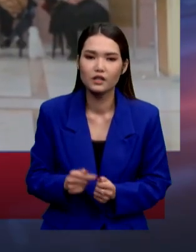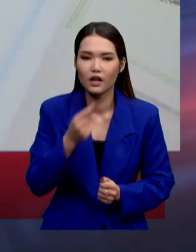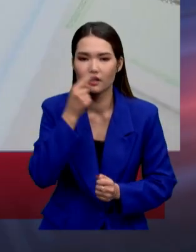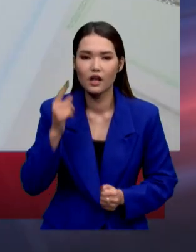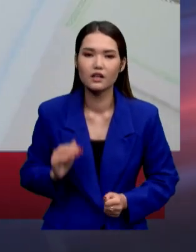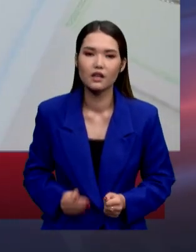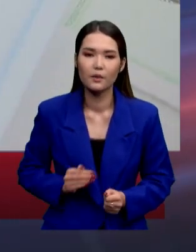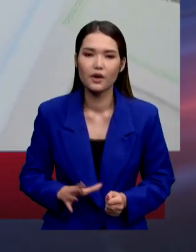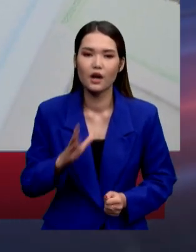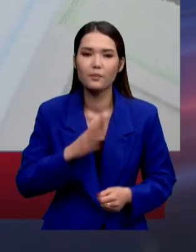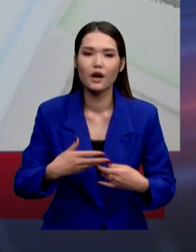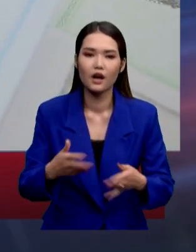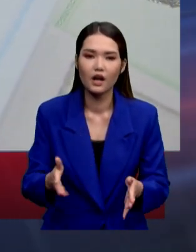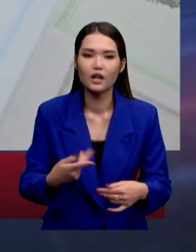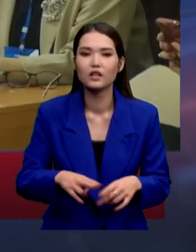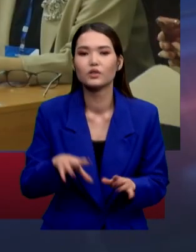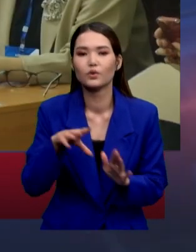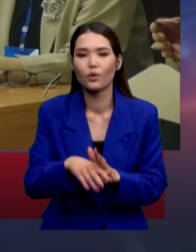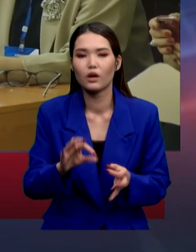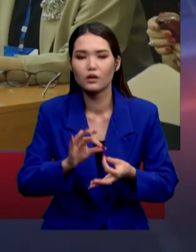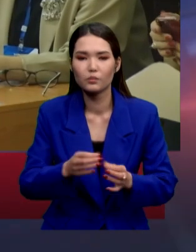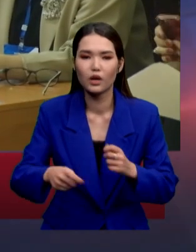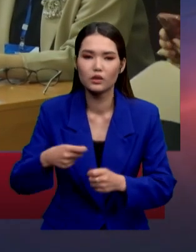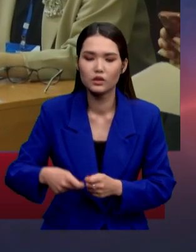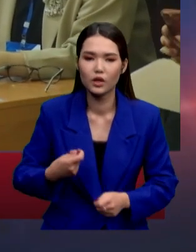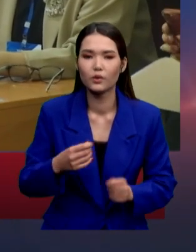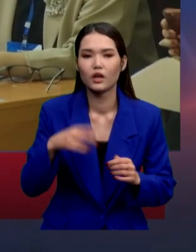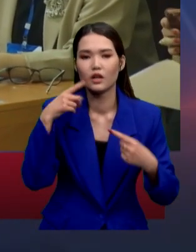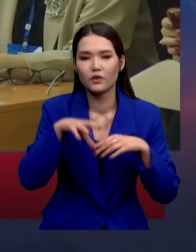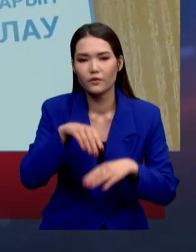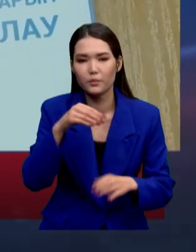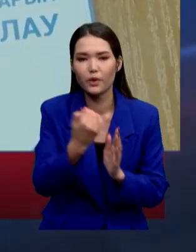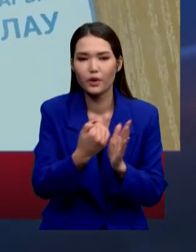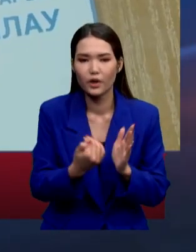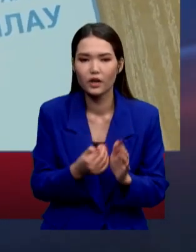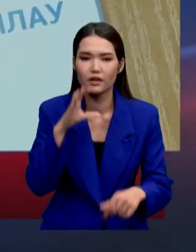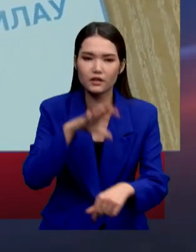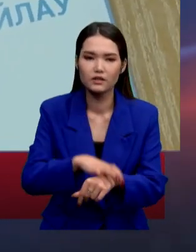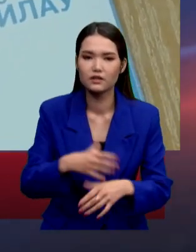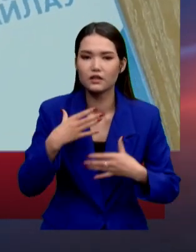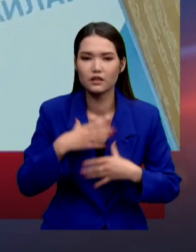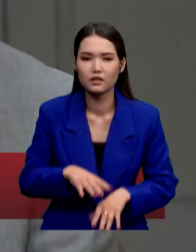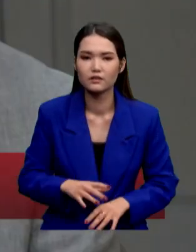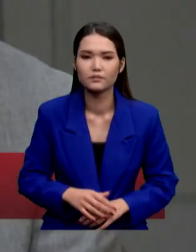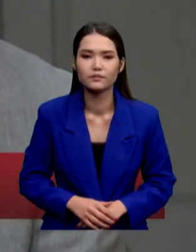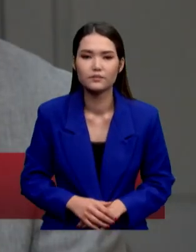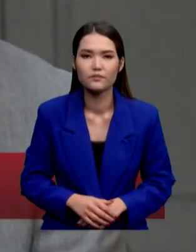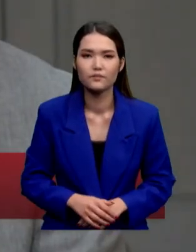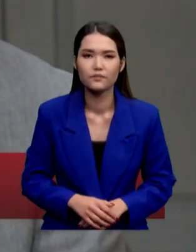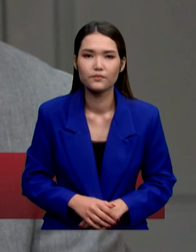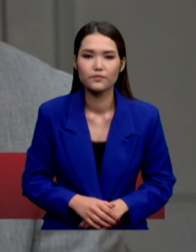политическая кампания была открытой. Грубых нарушений с начала выборного процесса в Атырауской области не зарегистрировано.